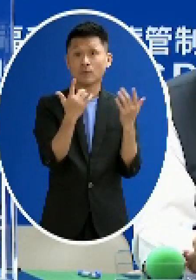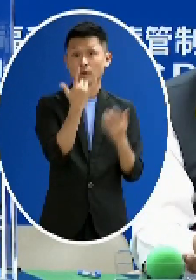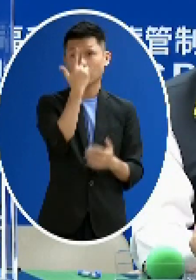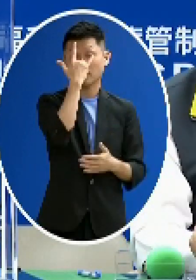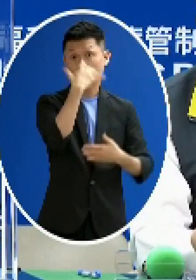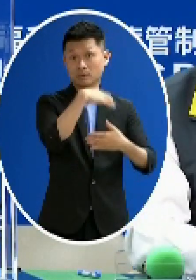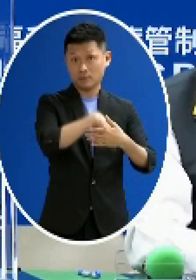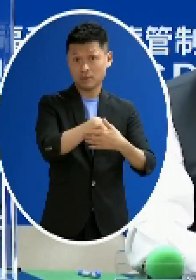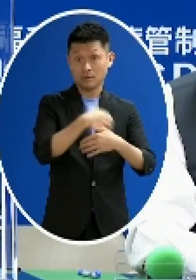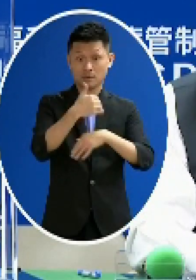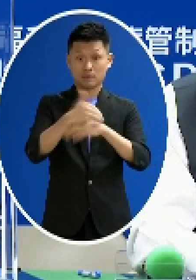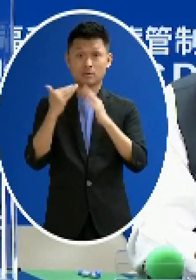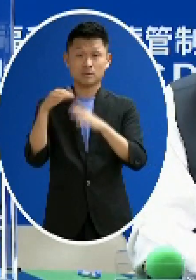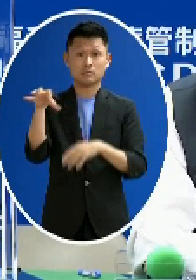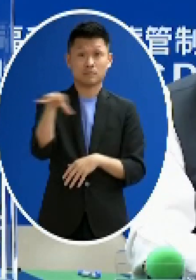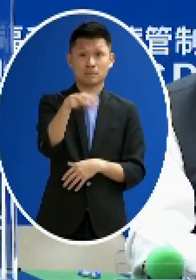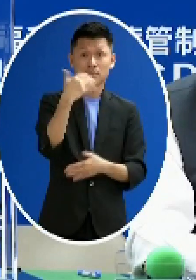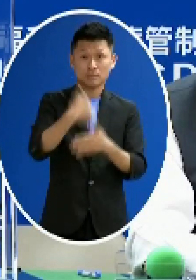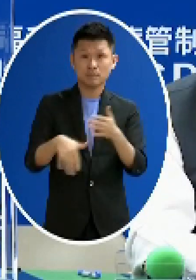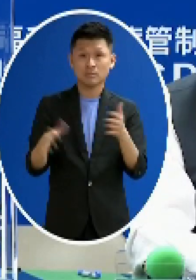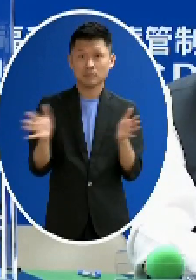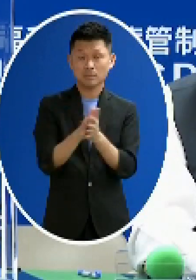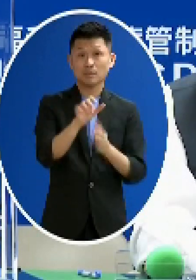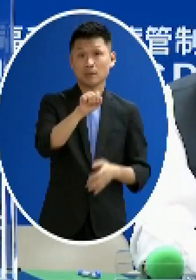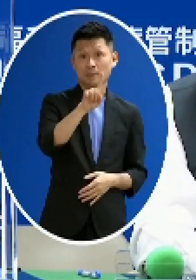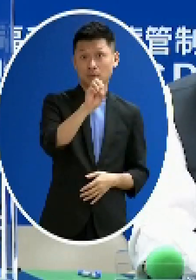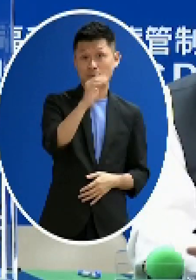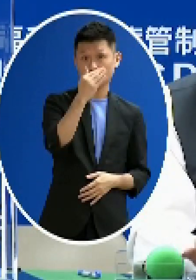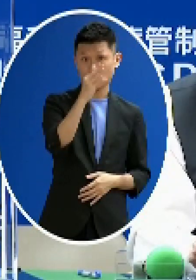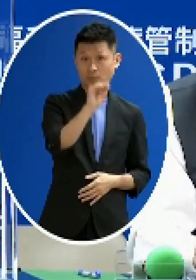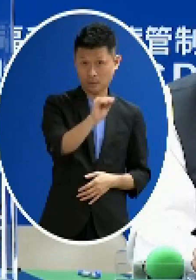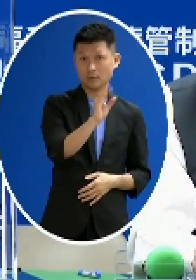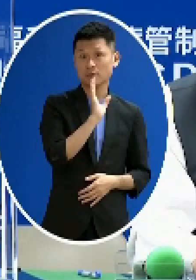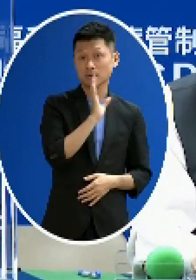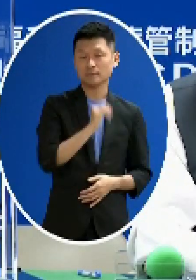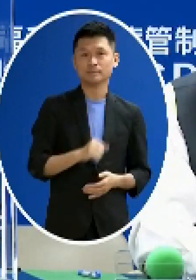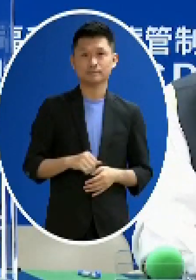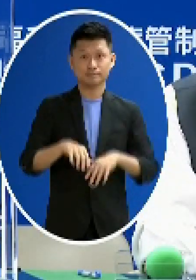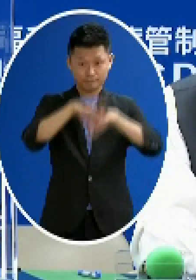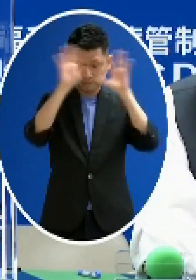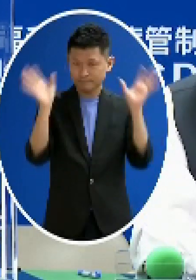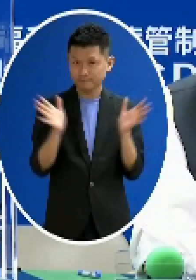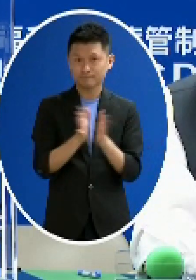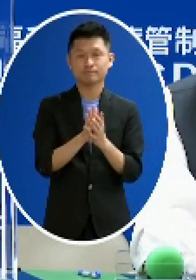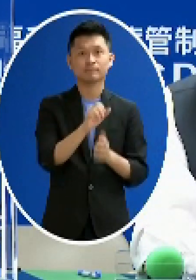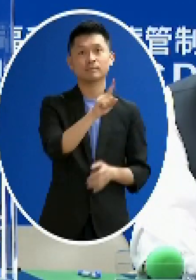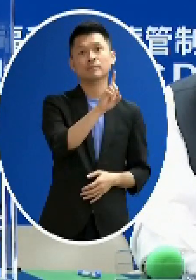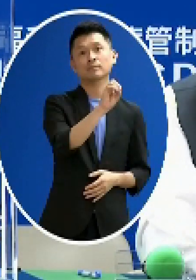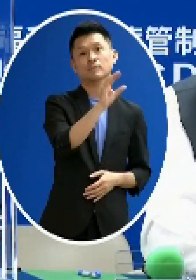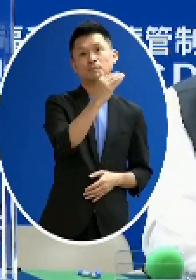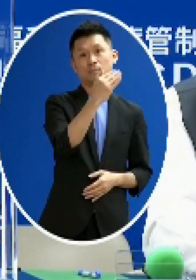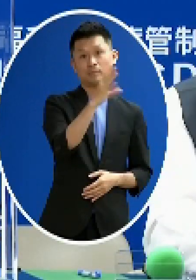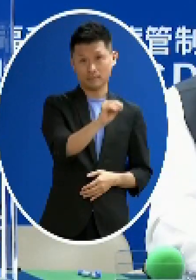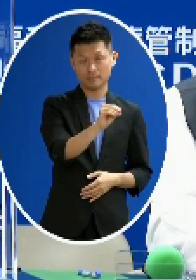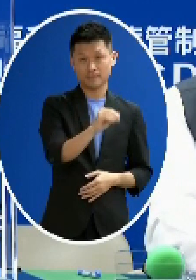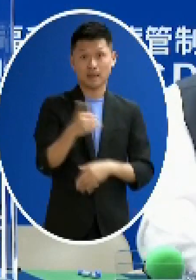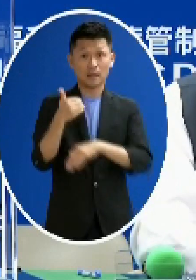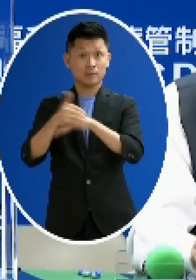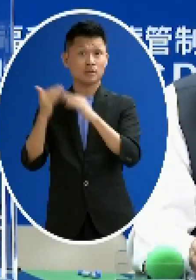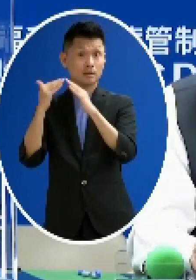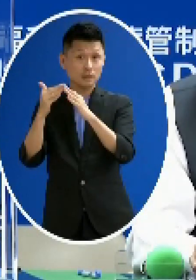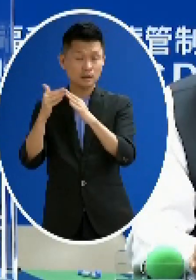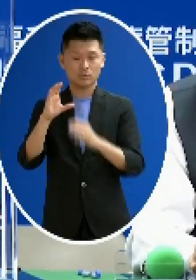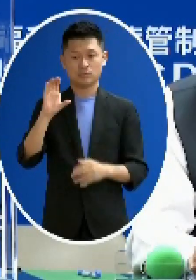在各县市的剩余量总共109万总共全部那在县市本身的是